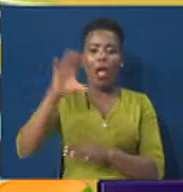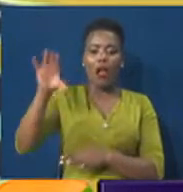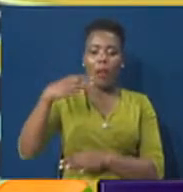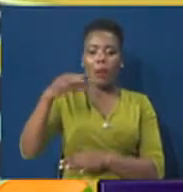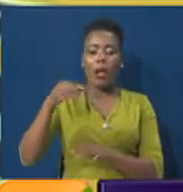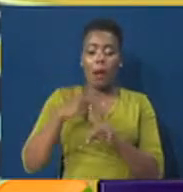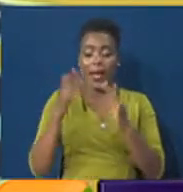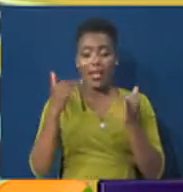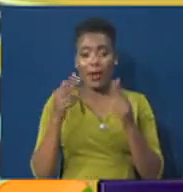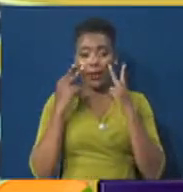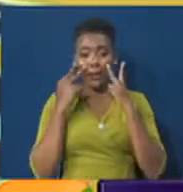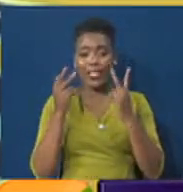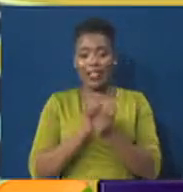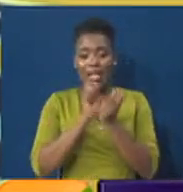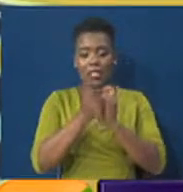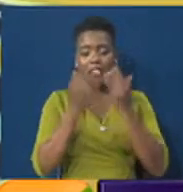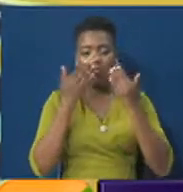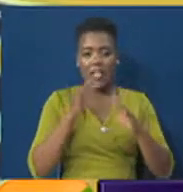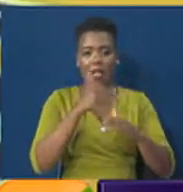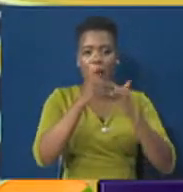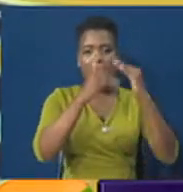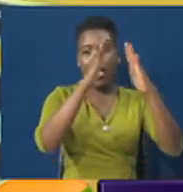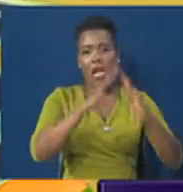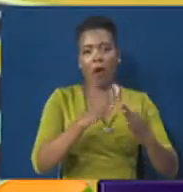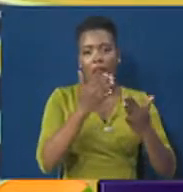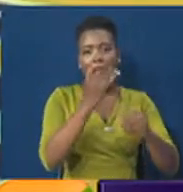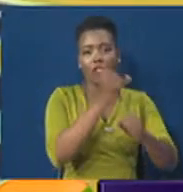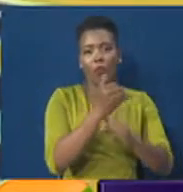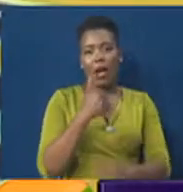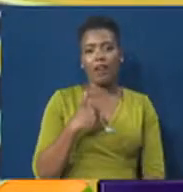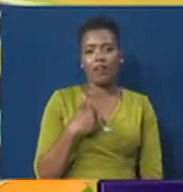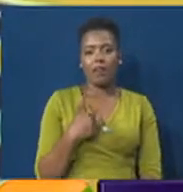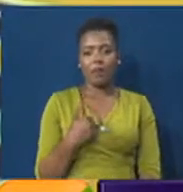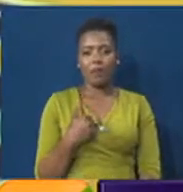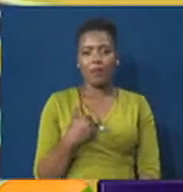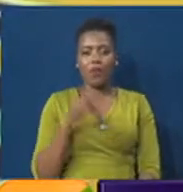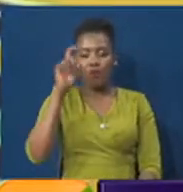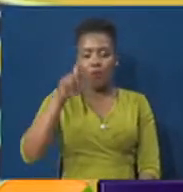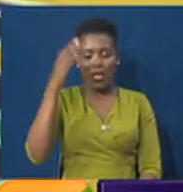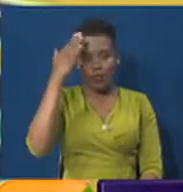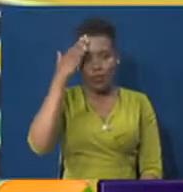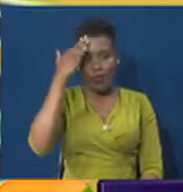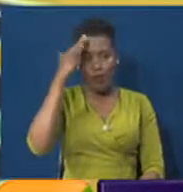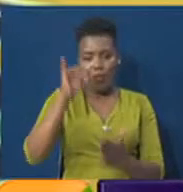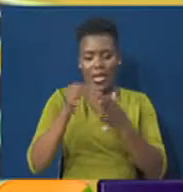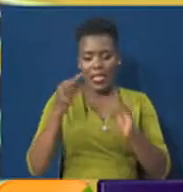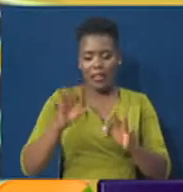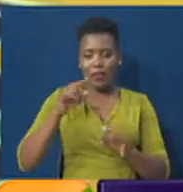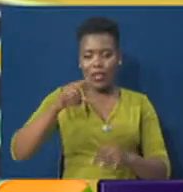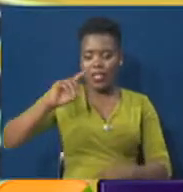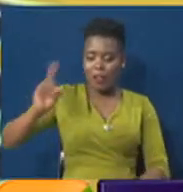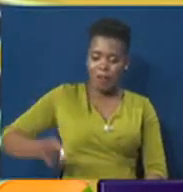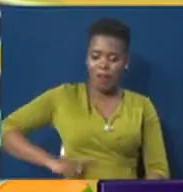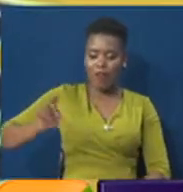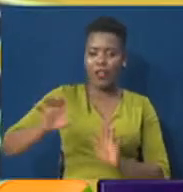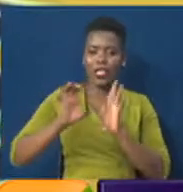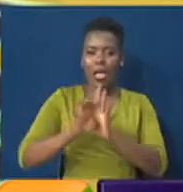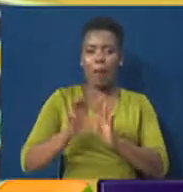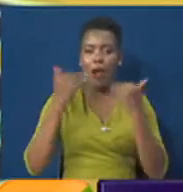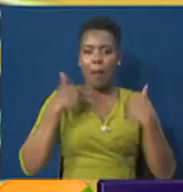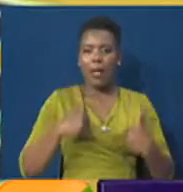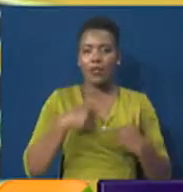inchi lazima tujue ya kwamba hata kama wewe umeshiba na huu mwenzako ako